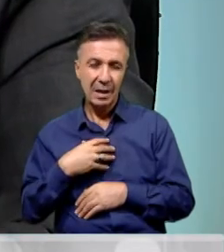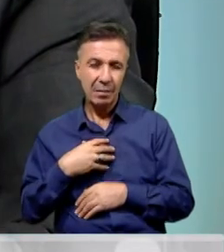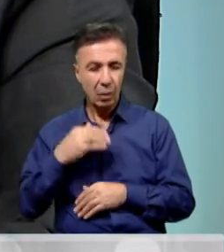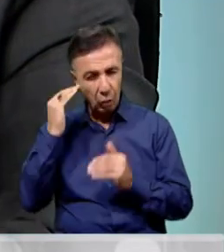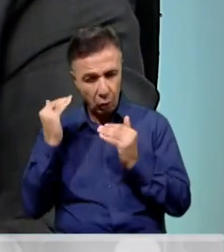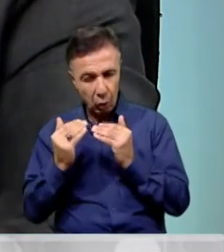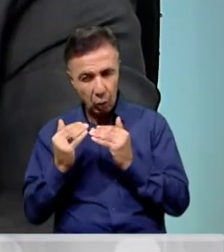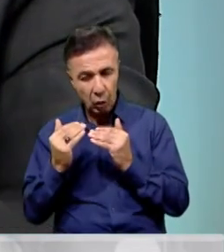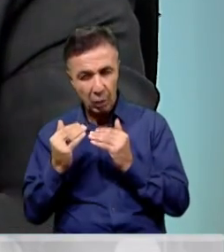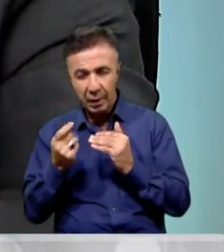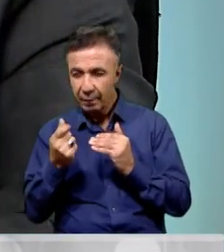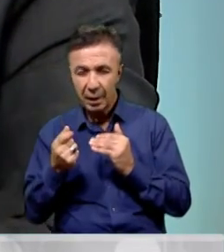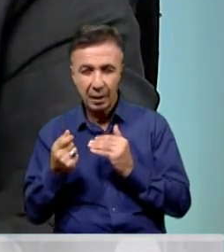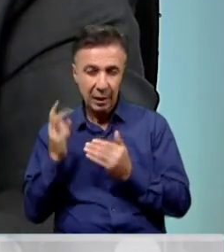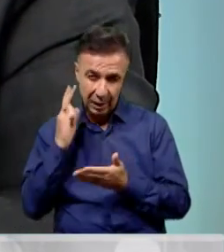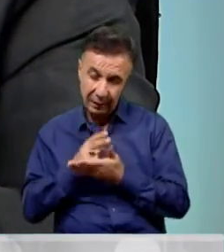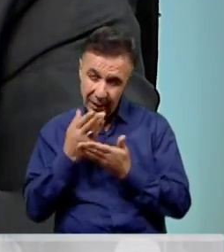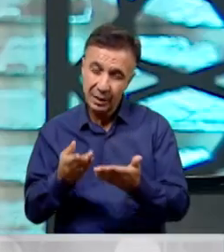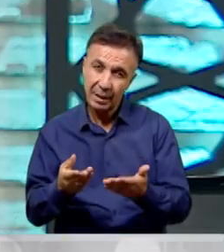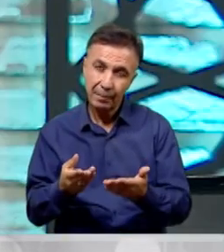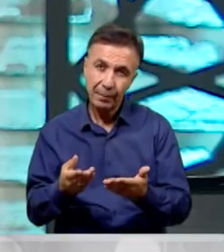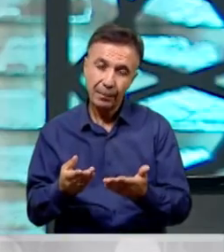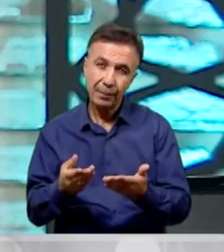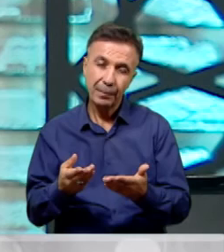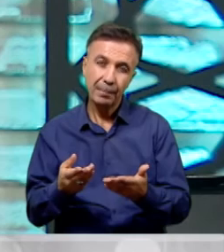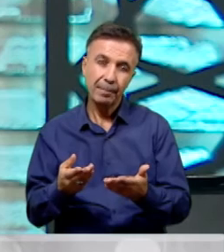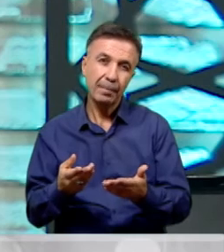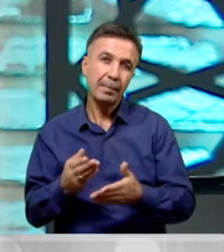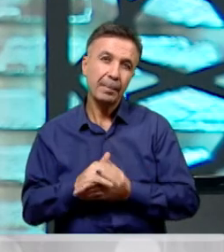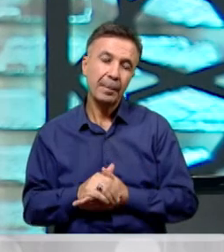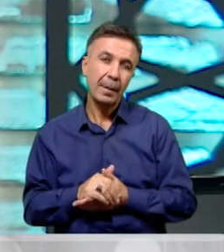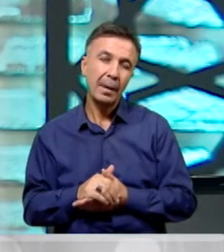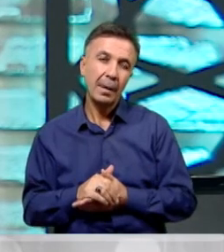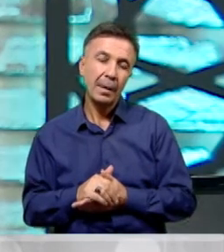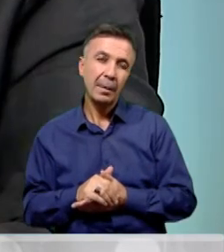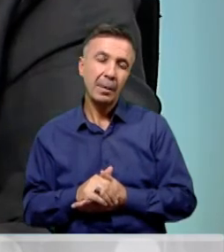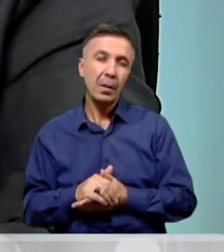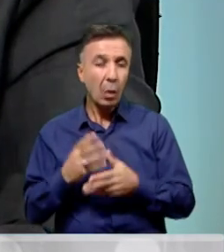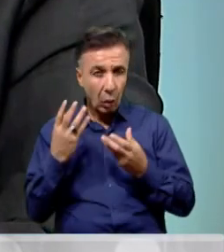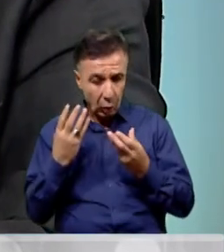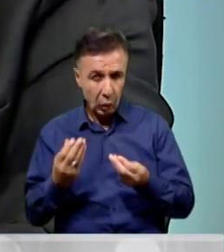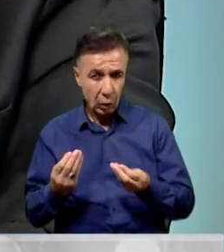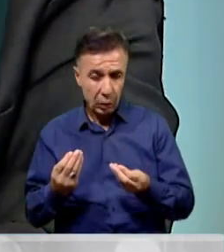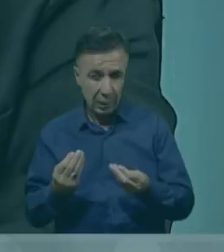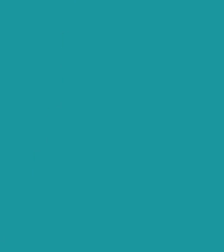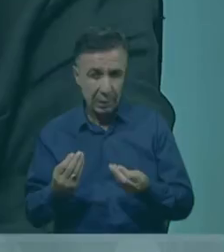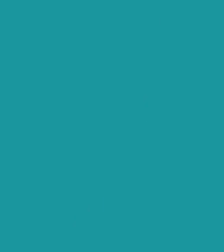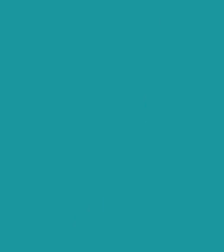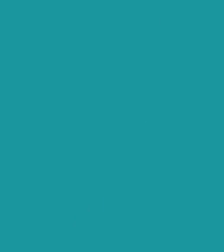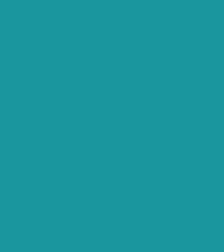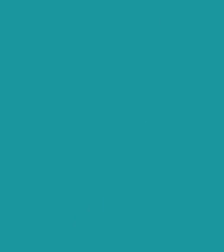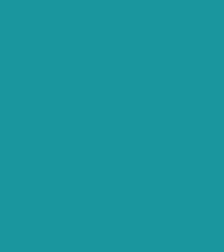gibi Eee bu memur maaşın konuşmasaydı belirsizlik ifade etseydi o zaman da caiz olmazdı